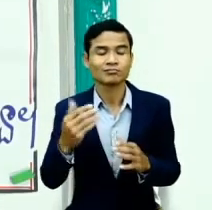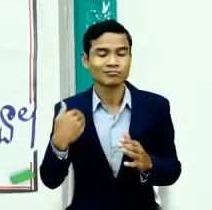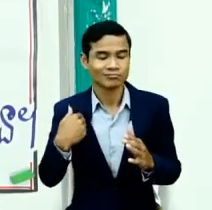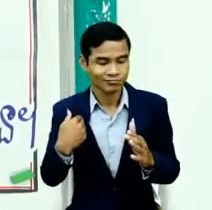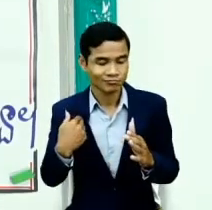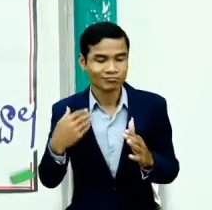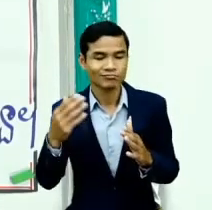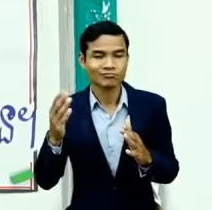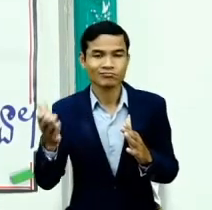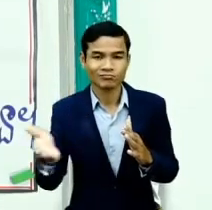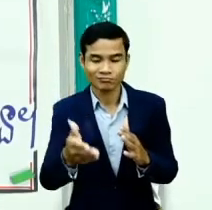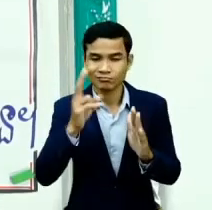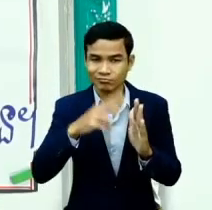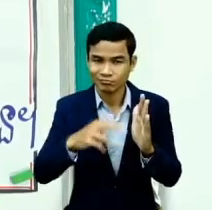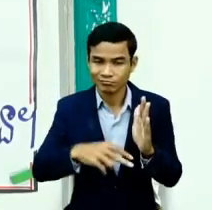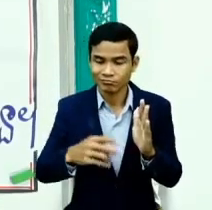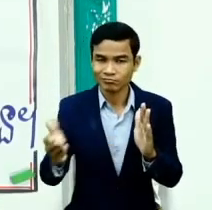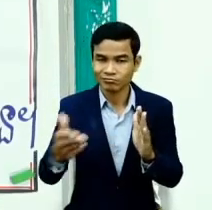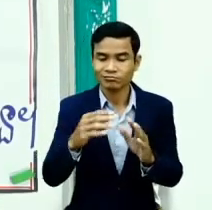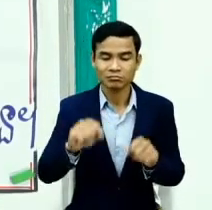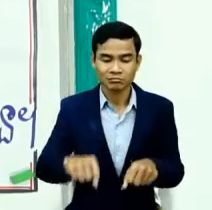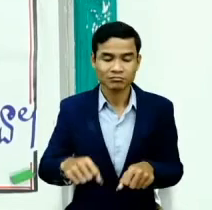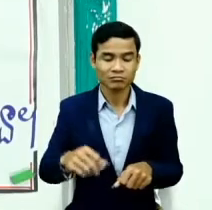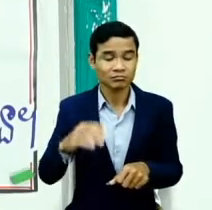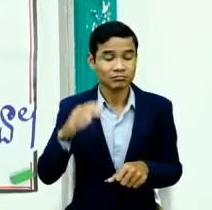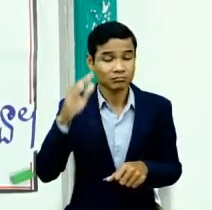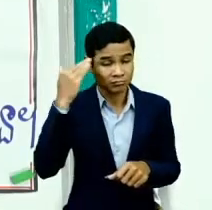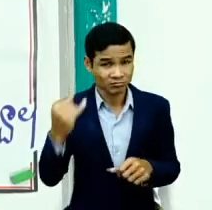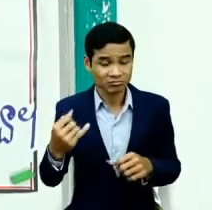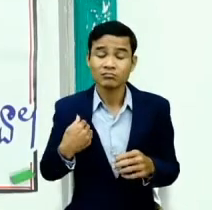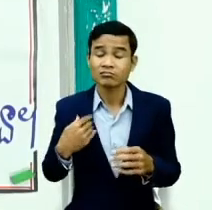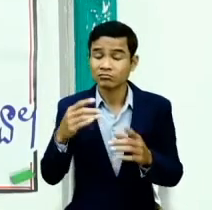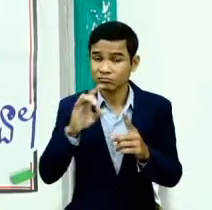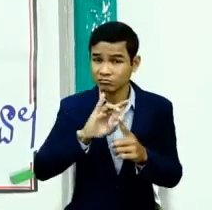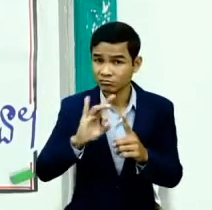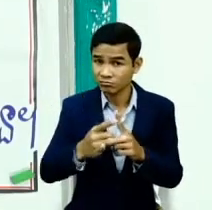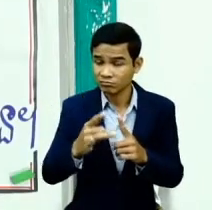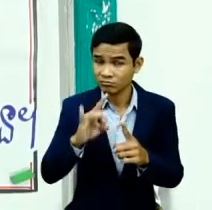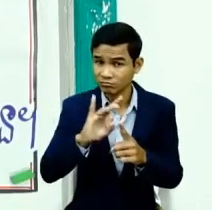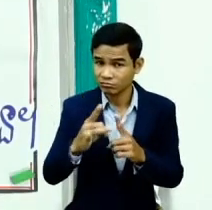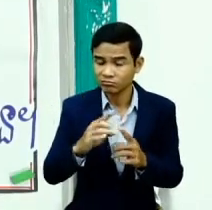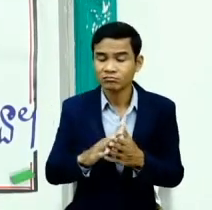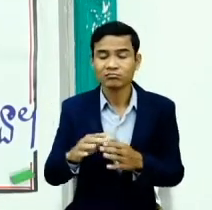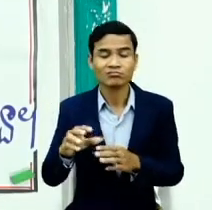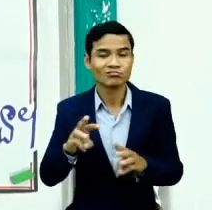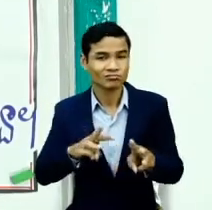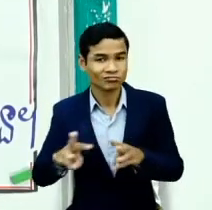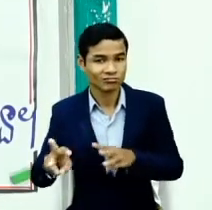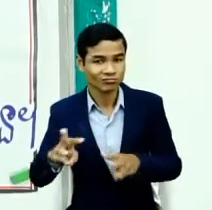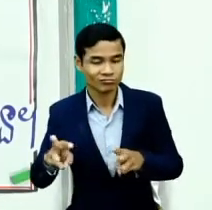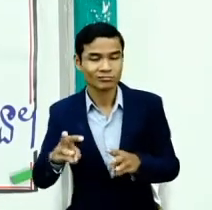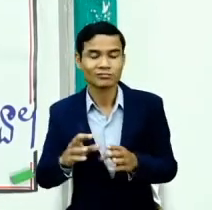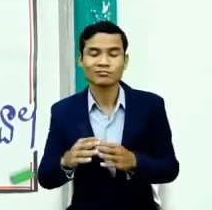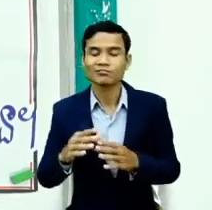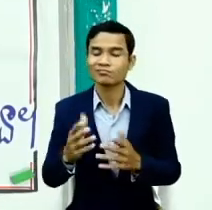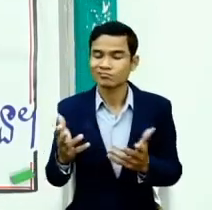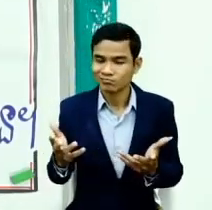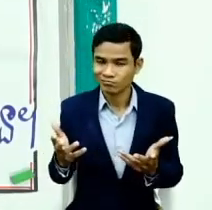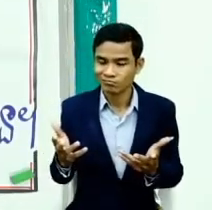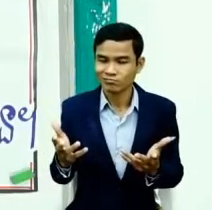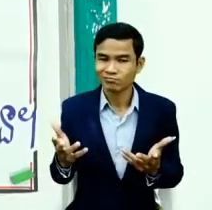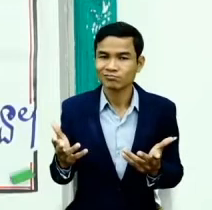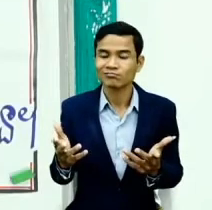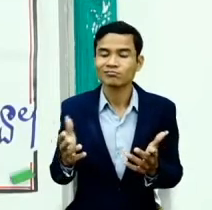dưỡng con trai ta chừng mạch ốt miên đặc biệt chà ốt miên đặc biệt chà